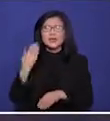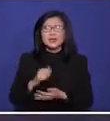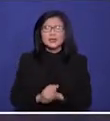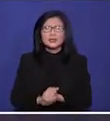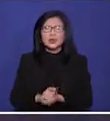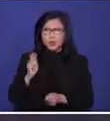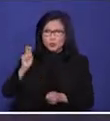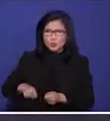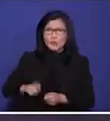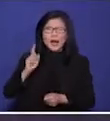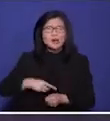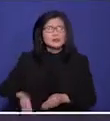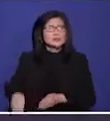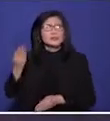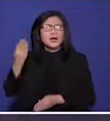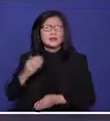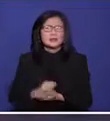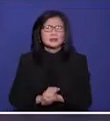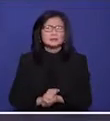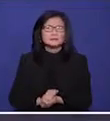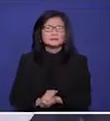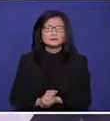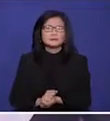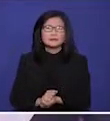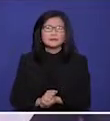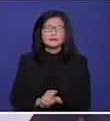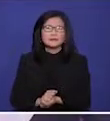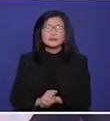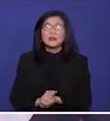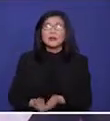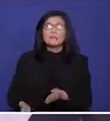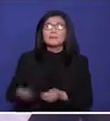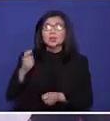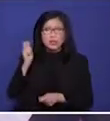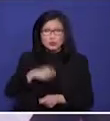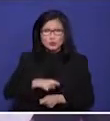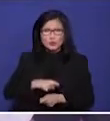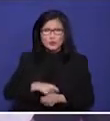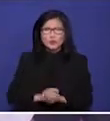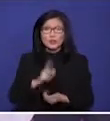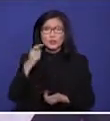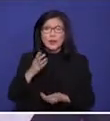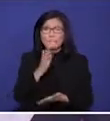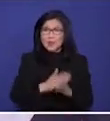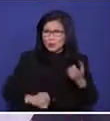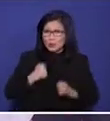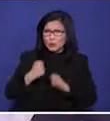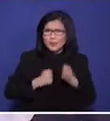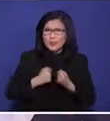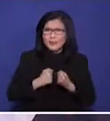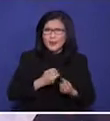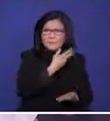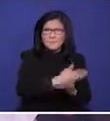Hukum harus ditegakkan tanpa pandang bulu. Penegakan hukum yang tegas merupakan bagian dari upaya